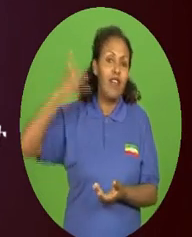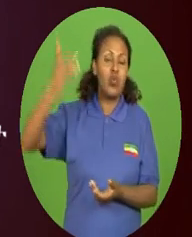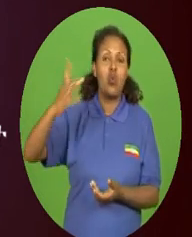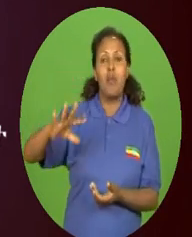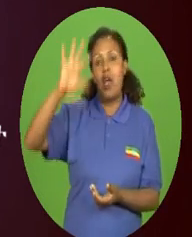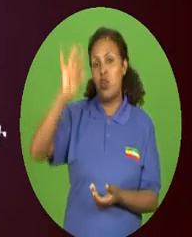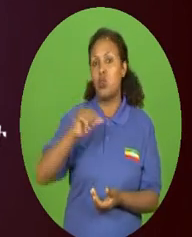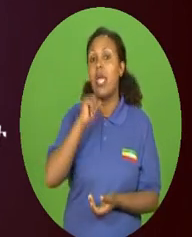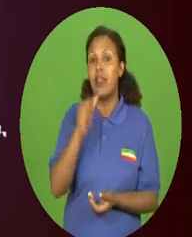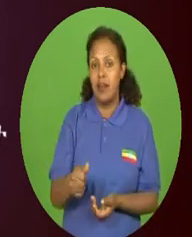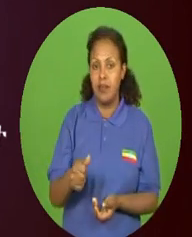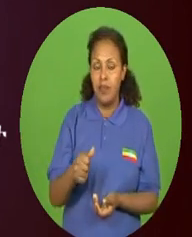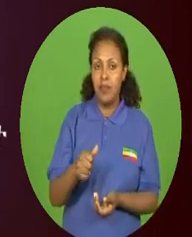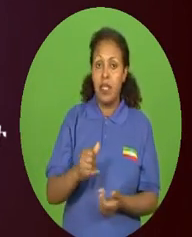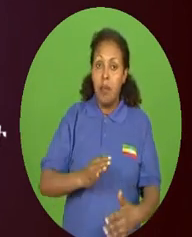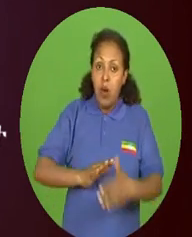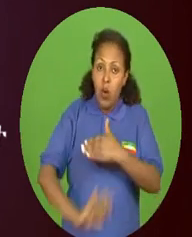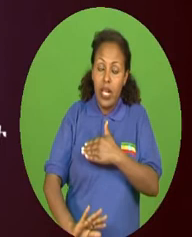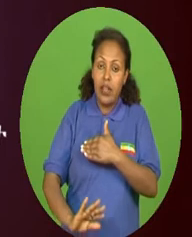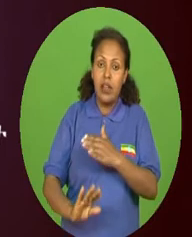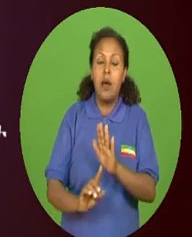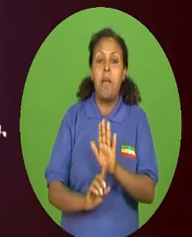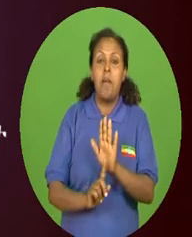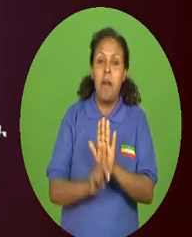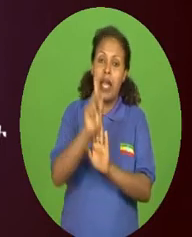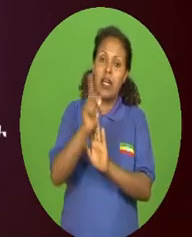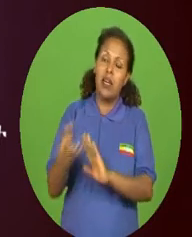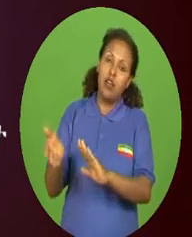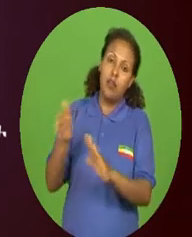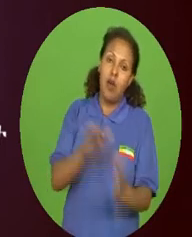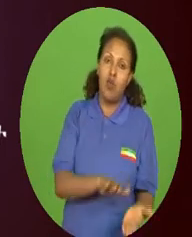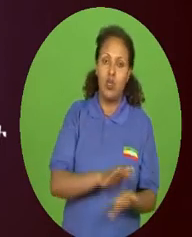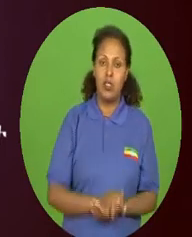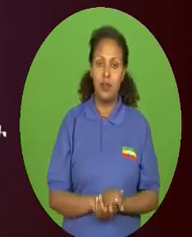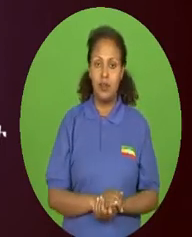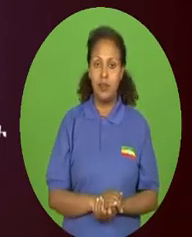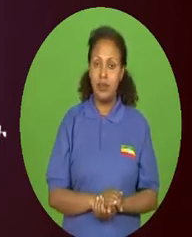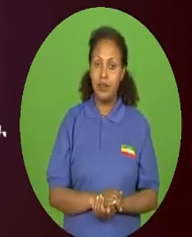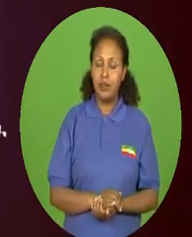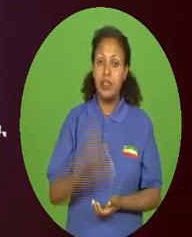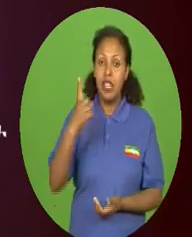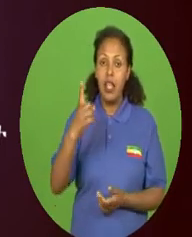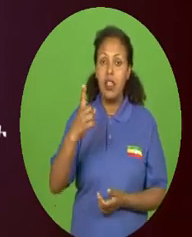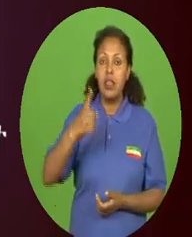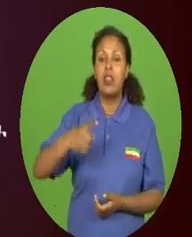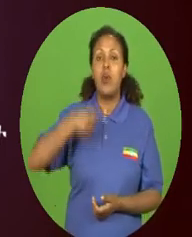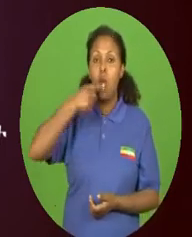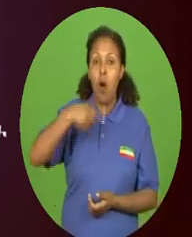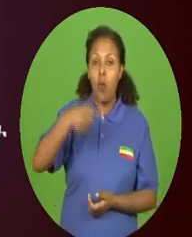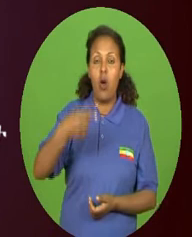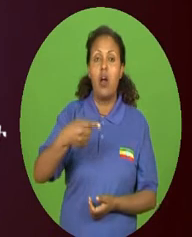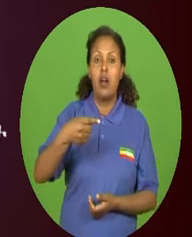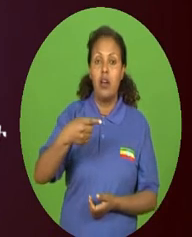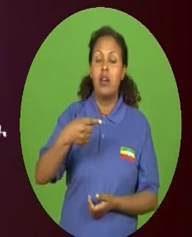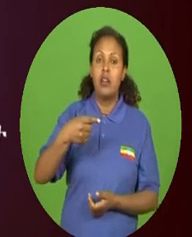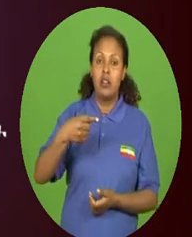እንጂ በተፈጥሮ የሚያገኙት አይደለም። መወለድ፣ ማደግ፣ መሞት።